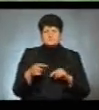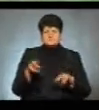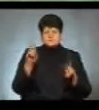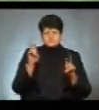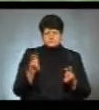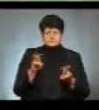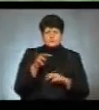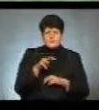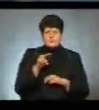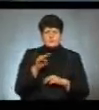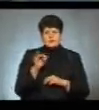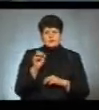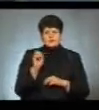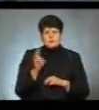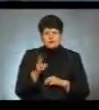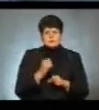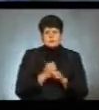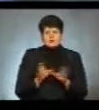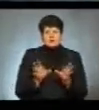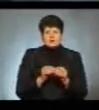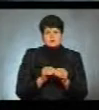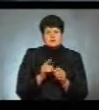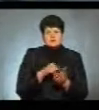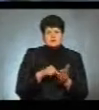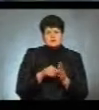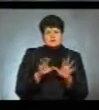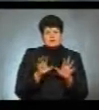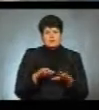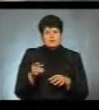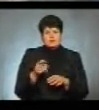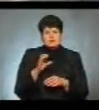Мирослава Питак працює в парі з міським головою Тернополя Сергієм Надалом.